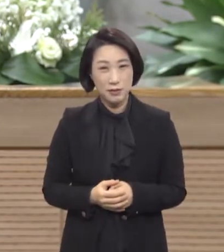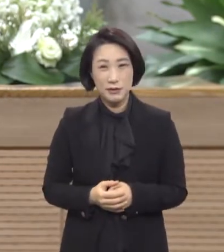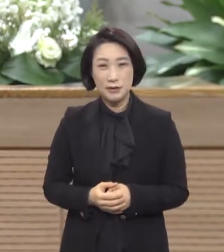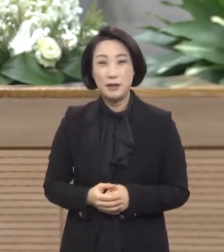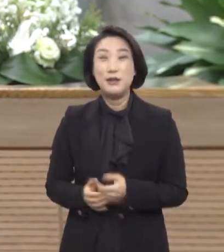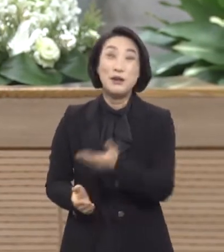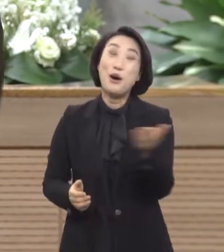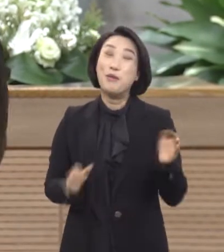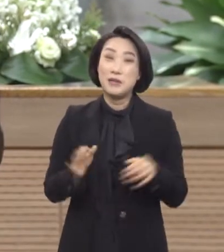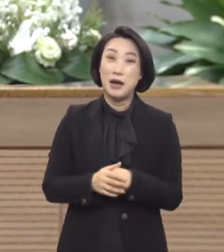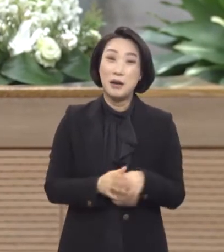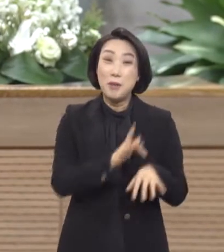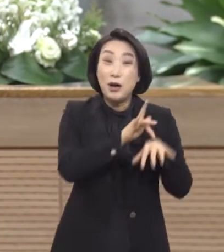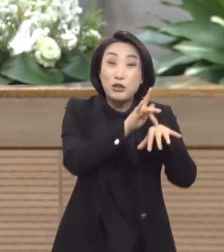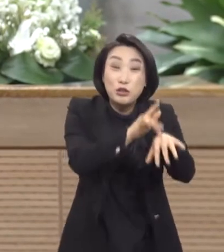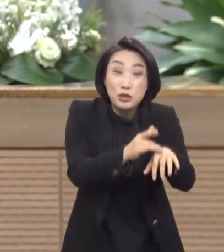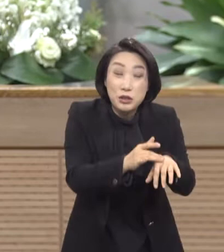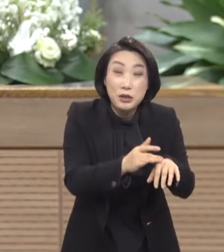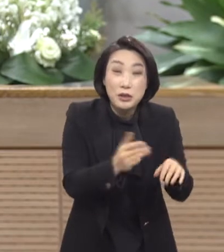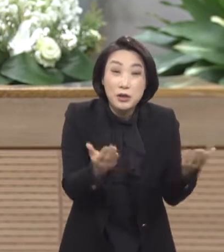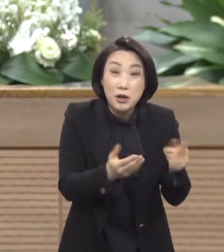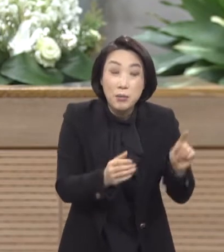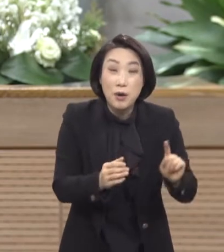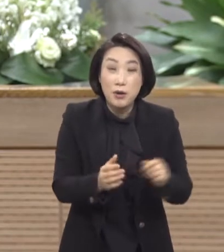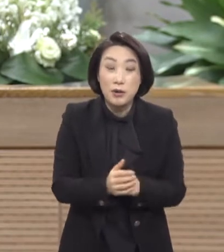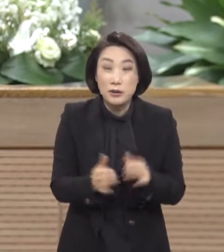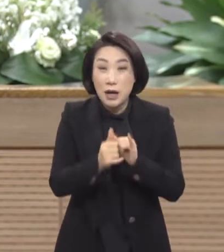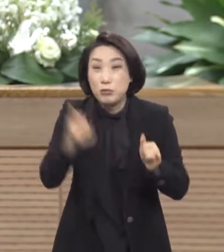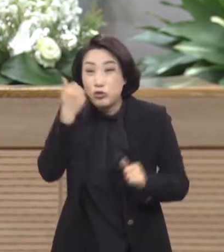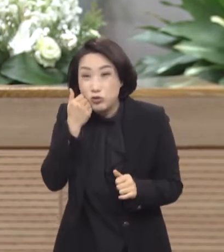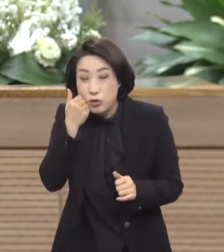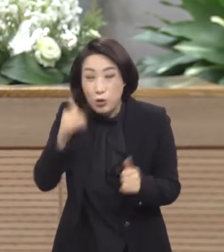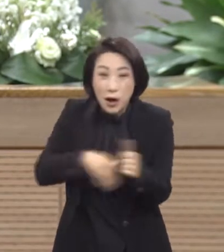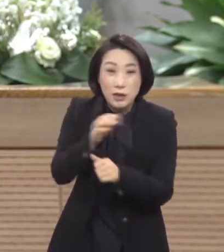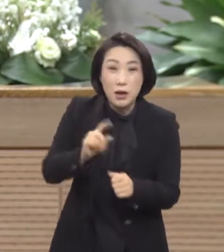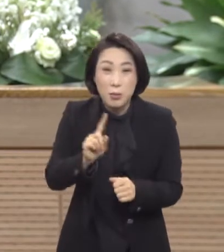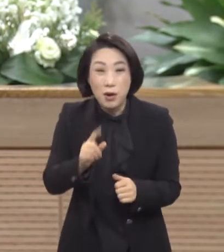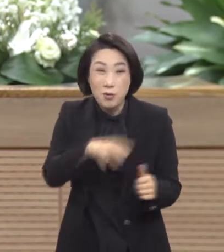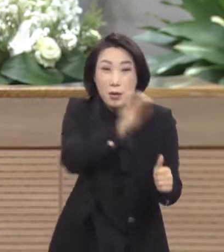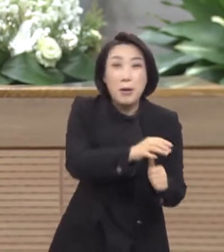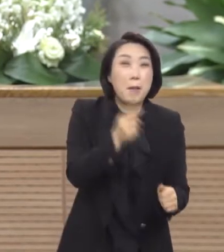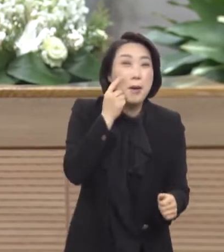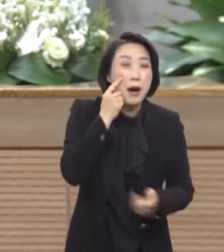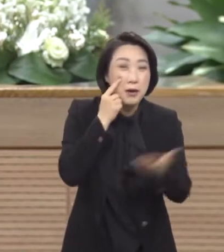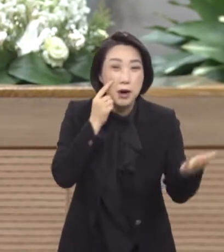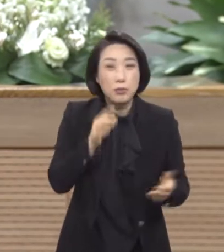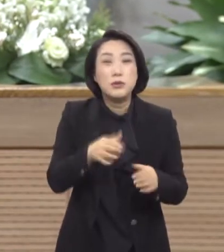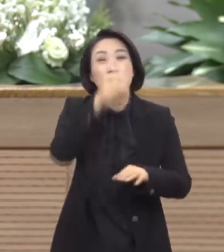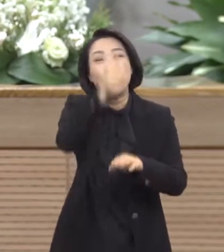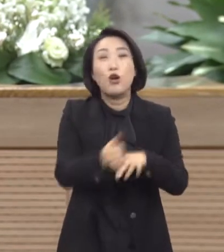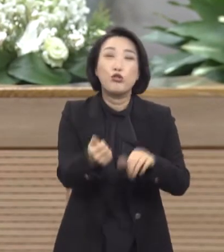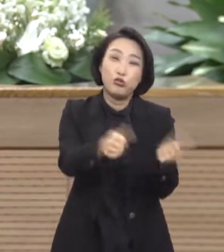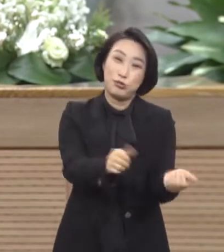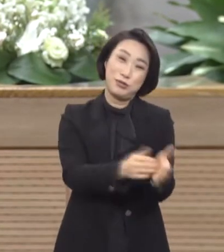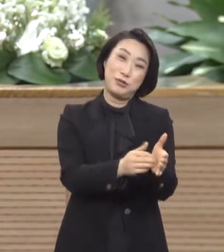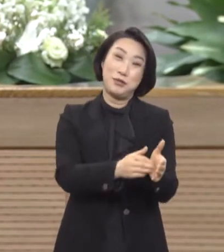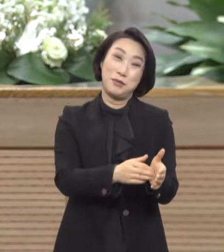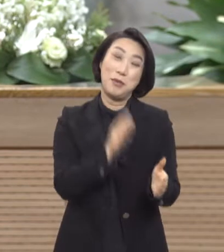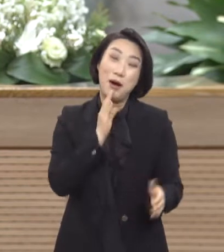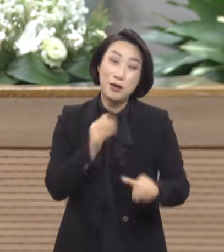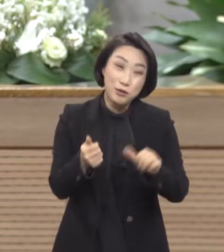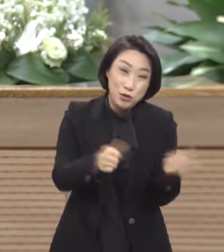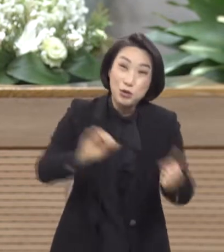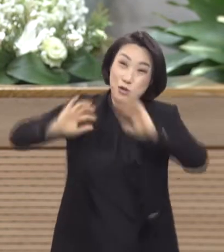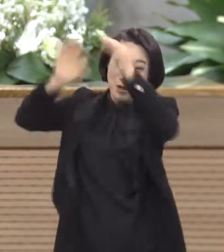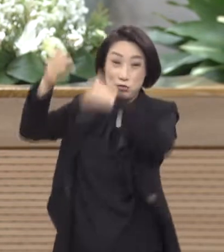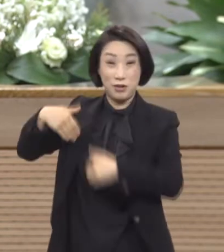고. 마귀 사탄 귀신이 사람을 통해서 누구로서 핍박해봤자 죽일 밖에 더하거나 죽으면